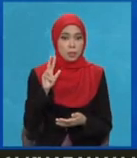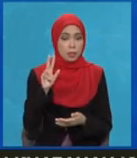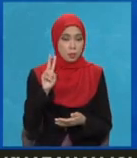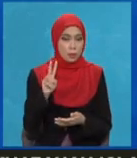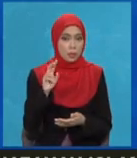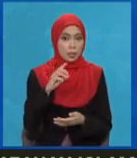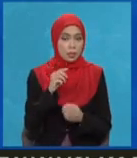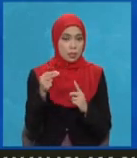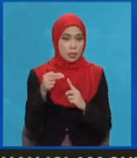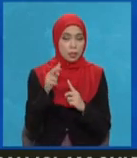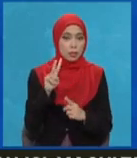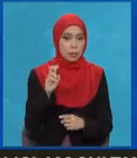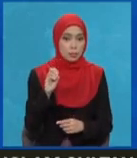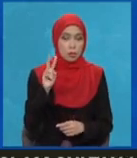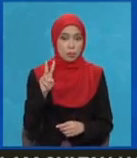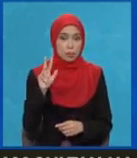Haji